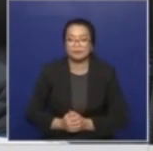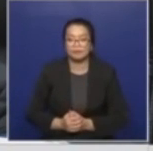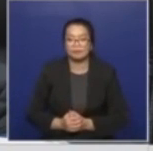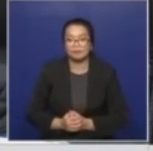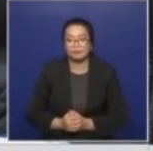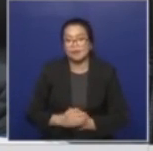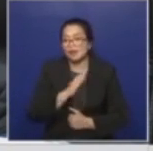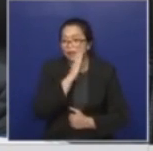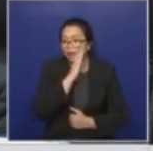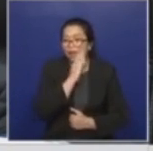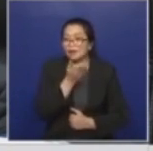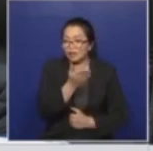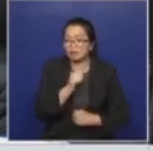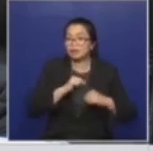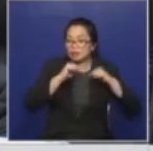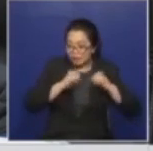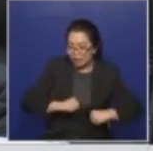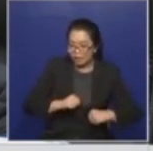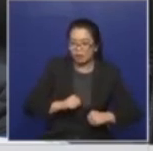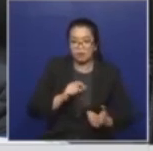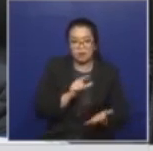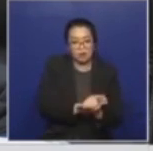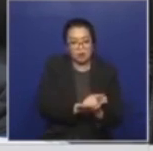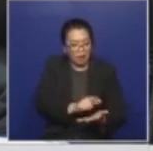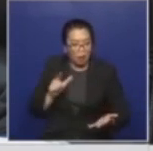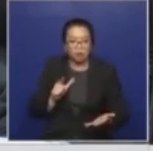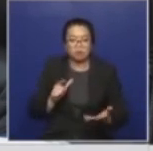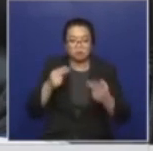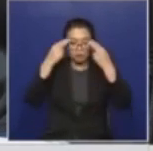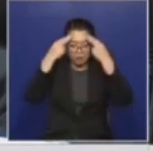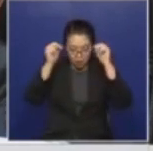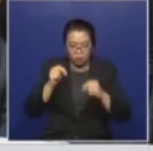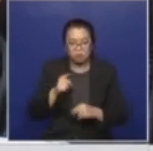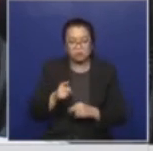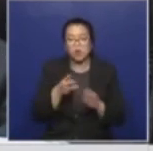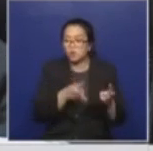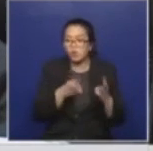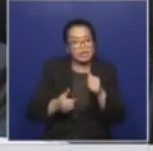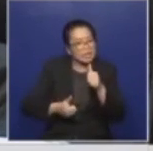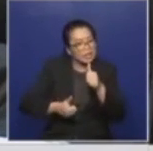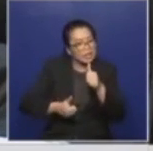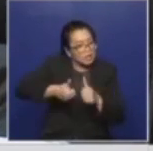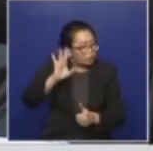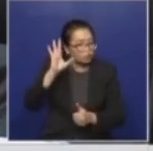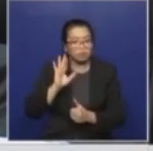ถ้าท่านตัดสินใจออกจากความเป็นนายกรัฐมนตรีนะนั่นคือทางออกที่ดีที่สุดของประเทศ